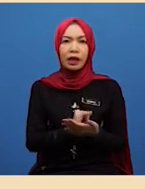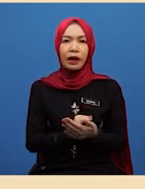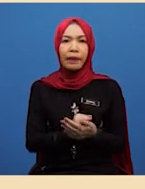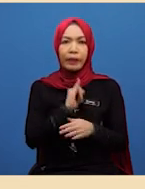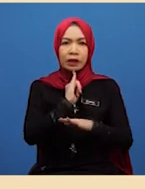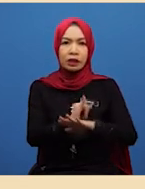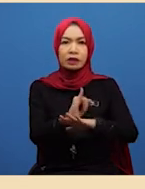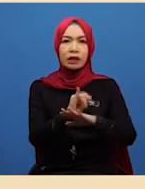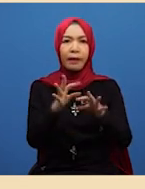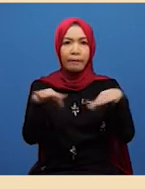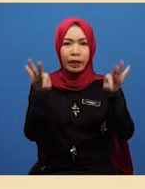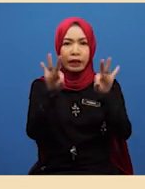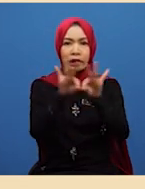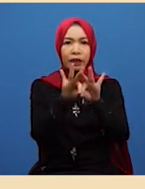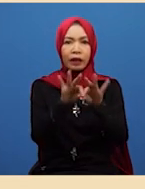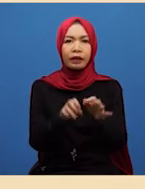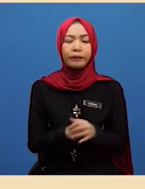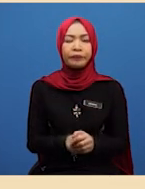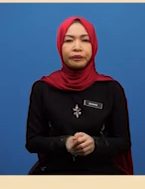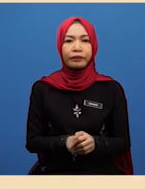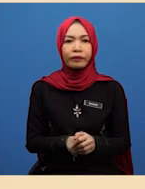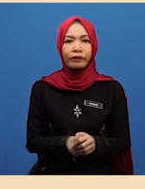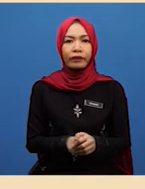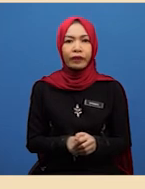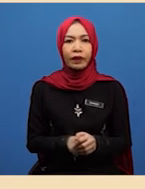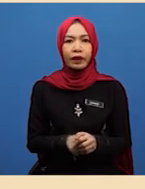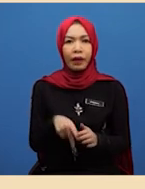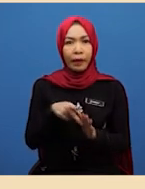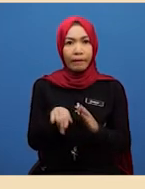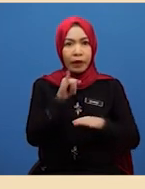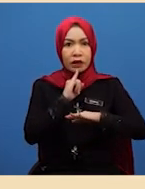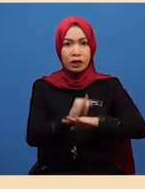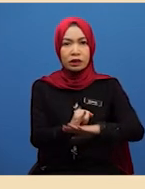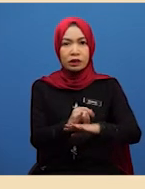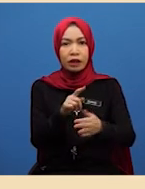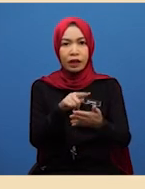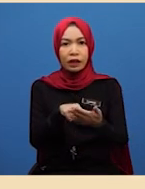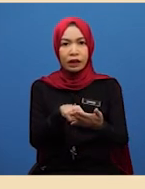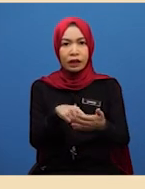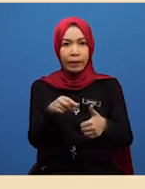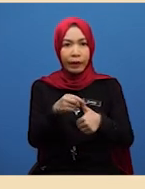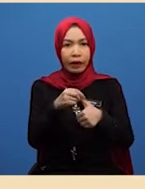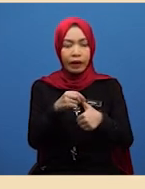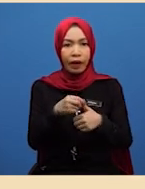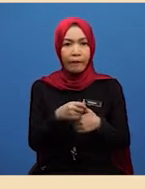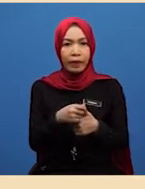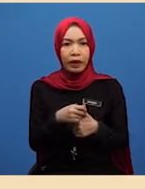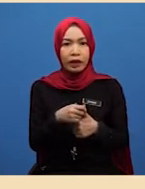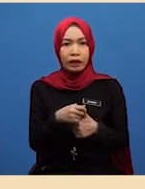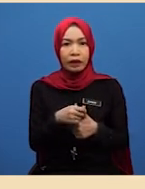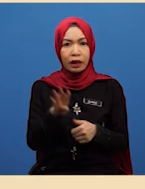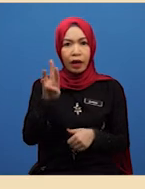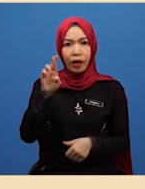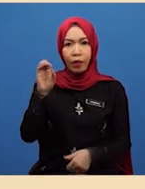1841 dan 1842. Perjanjian 1841, James Brooke